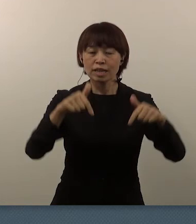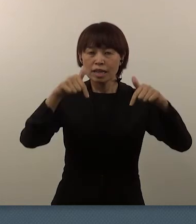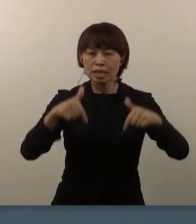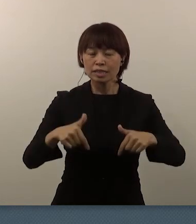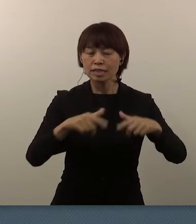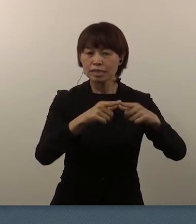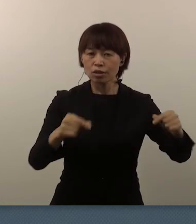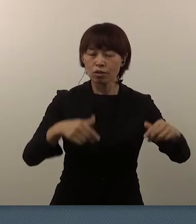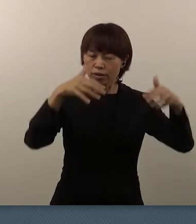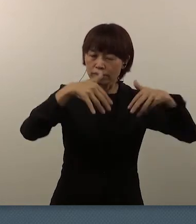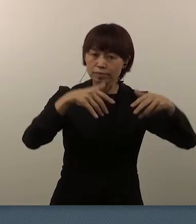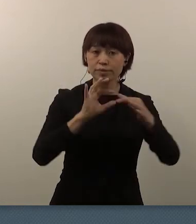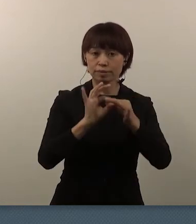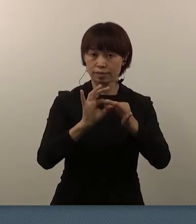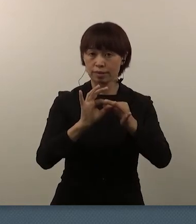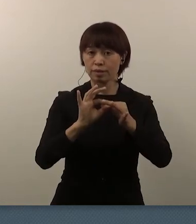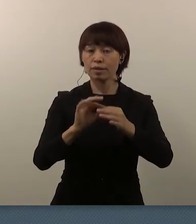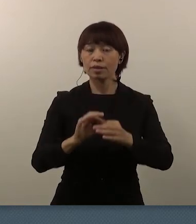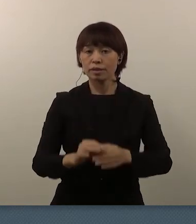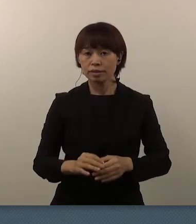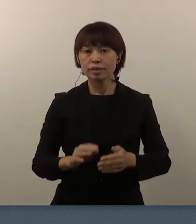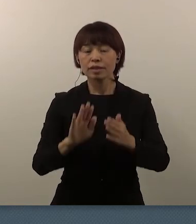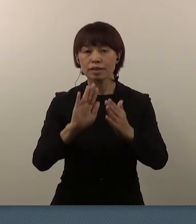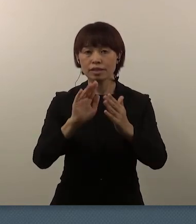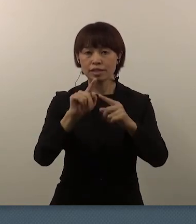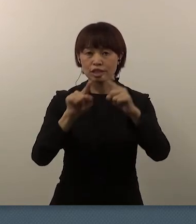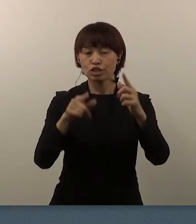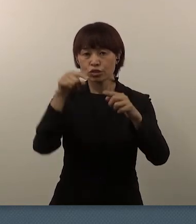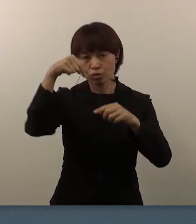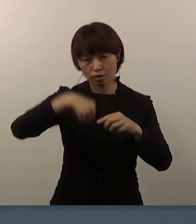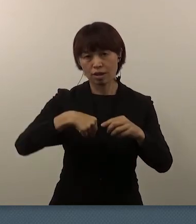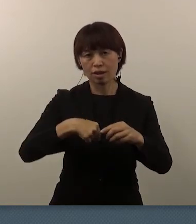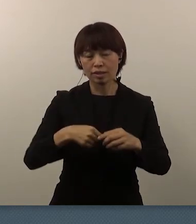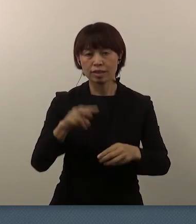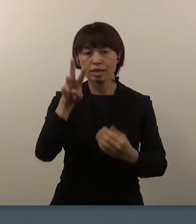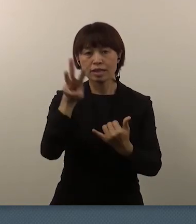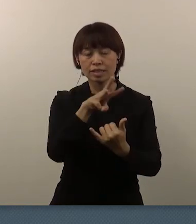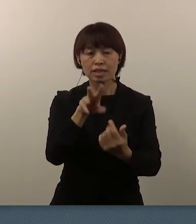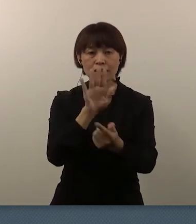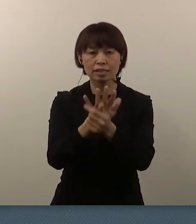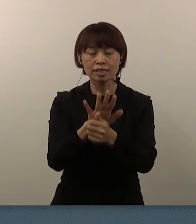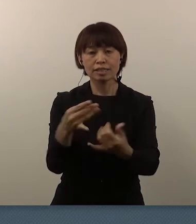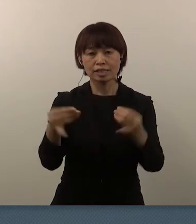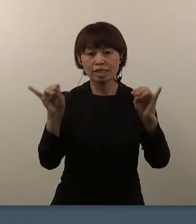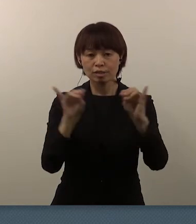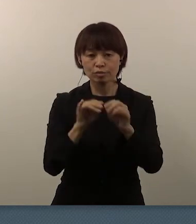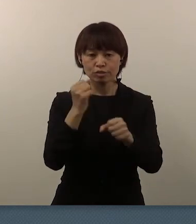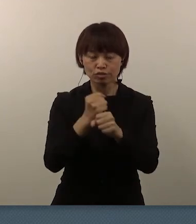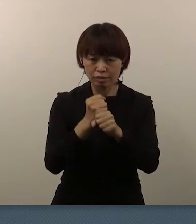ですが、県として町内に災害支援チームを作られたと。この構成はどういう構成